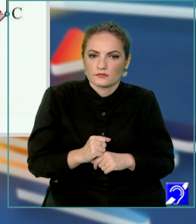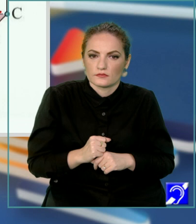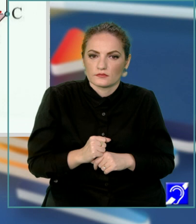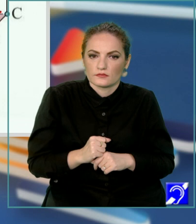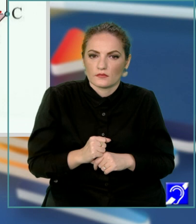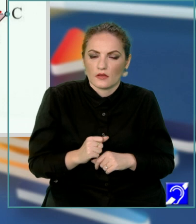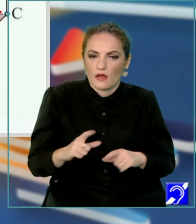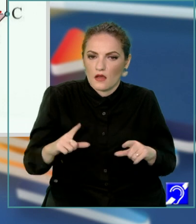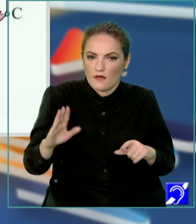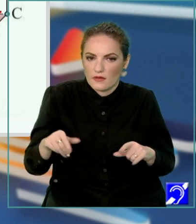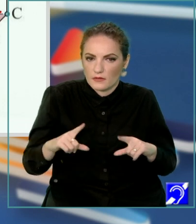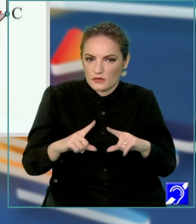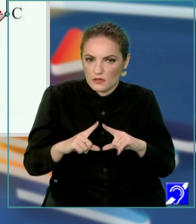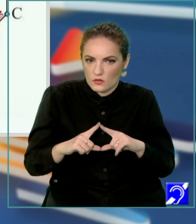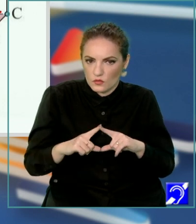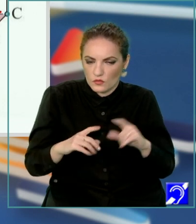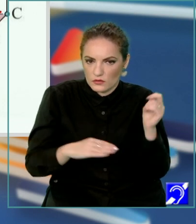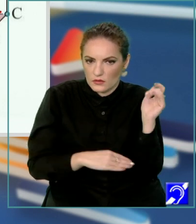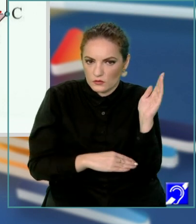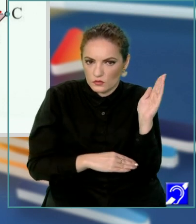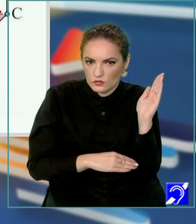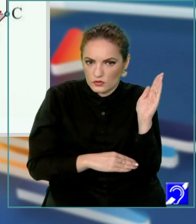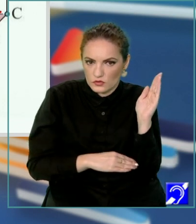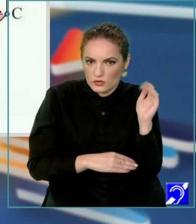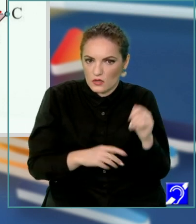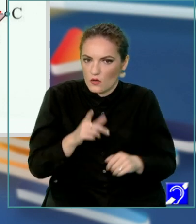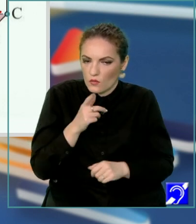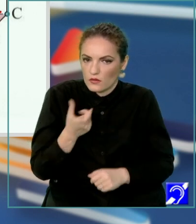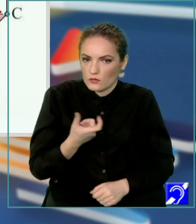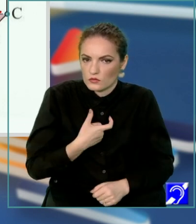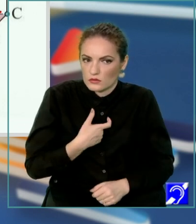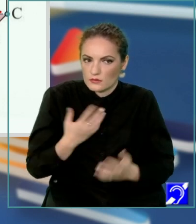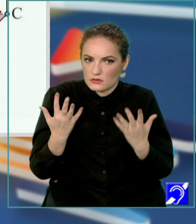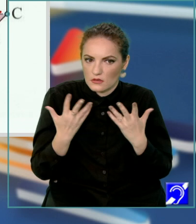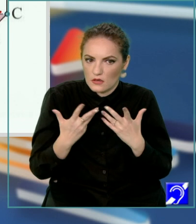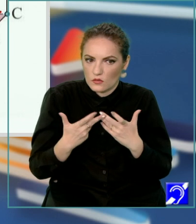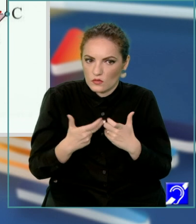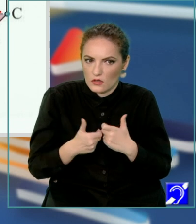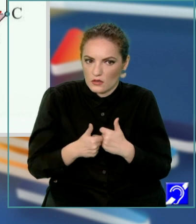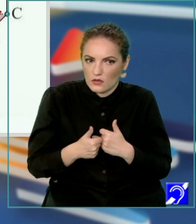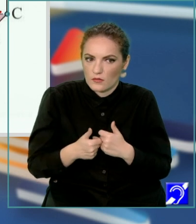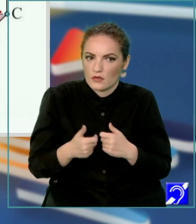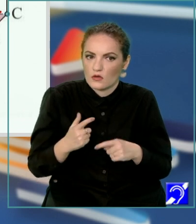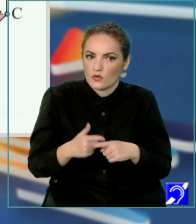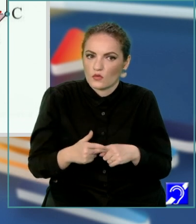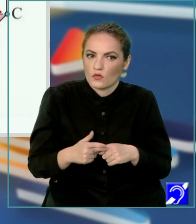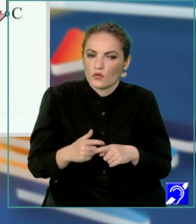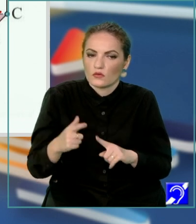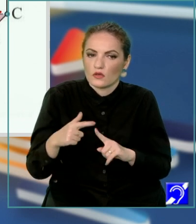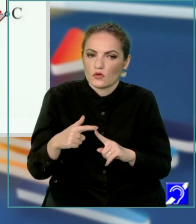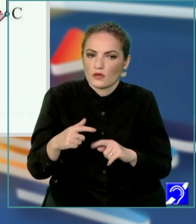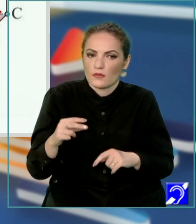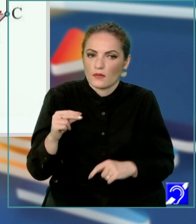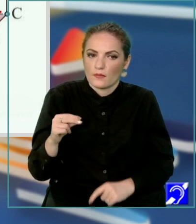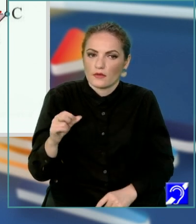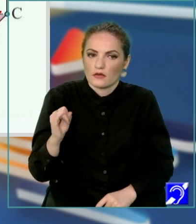triunghiuri dreptunghice din care putem calcula prin aplicarea teoremei lui Pitagora cele trei